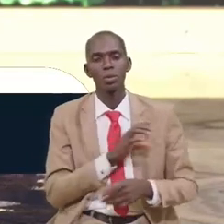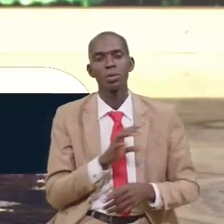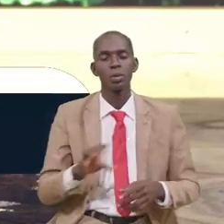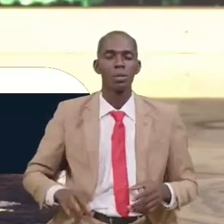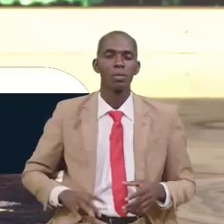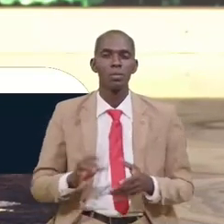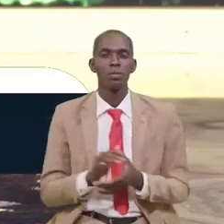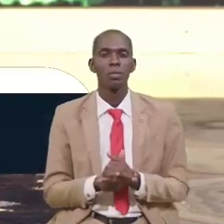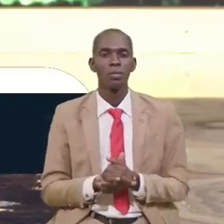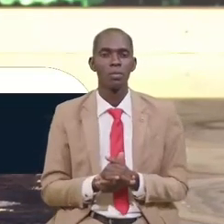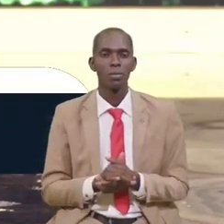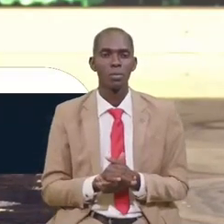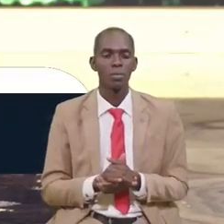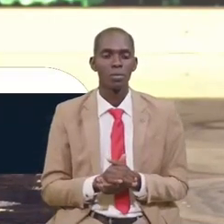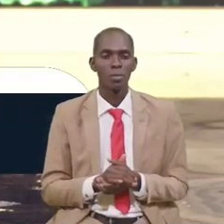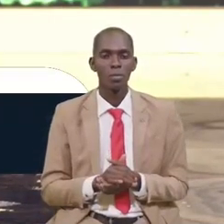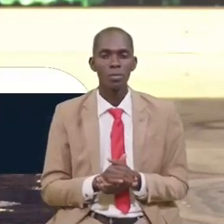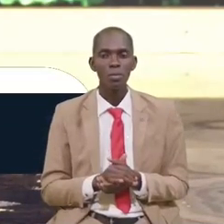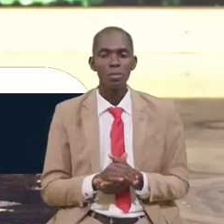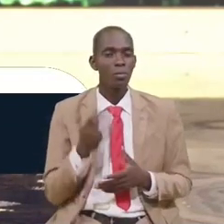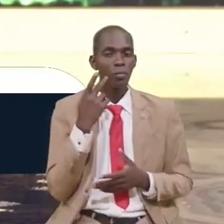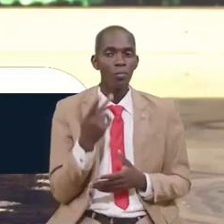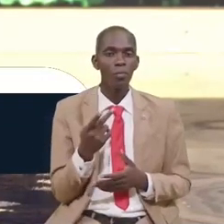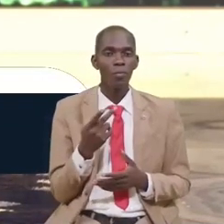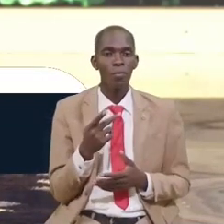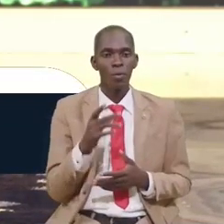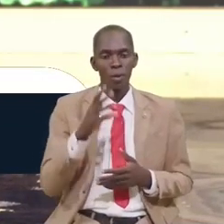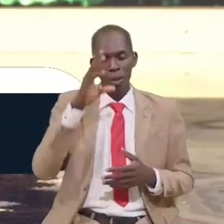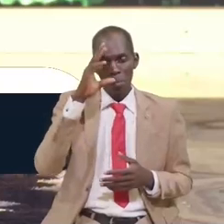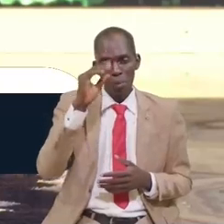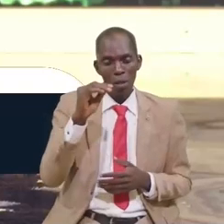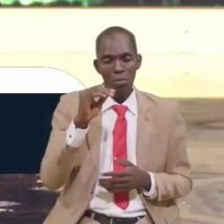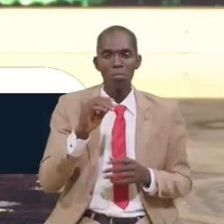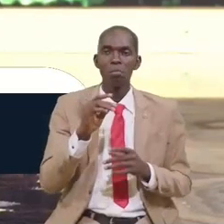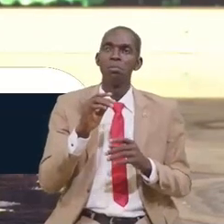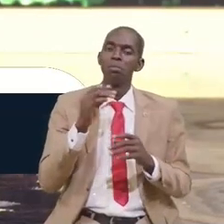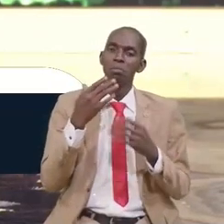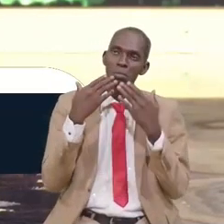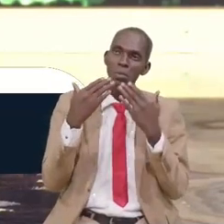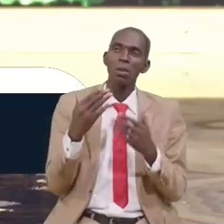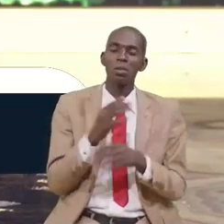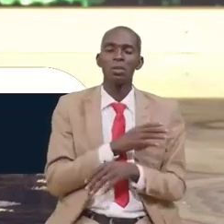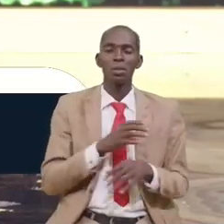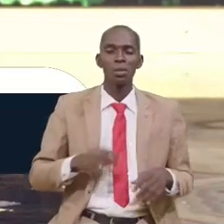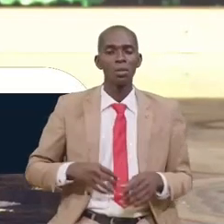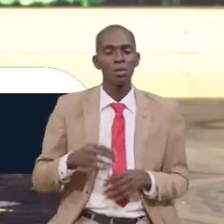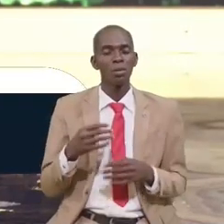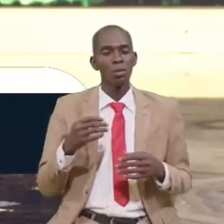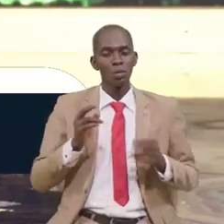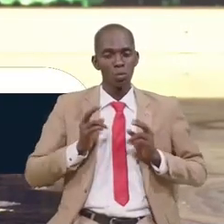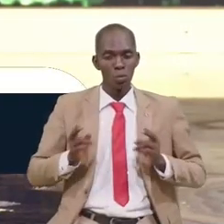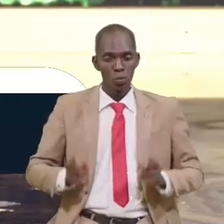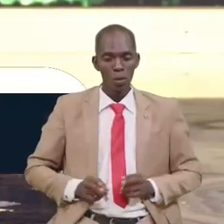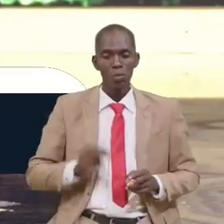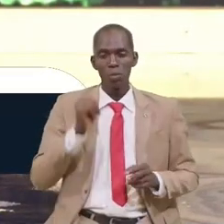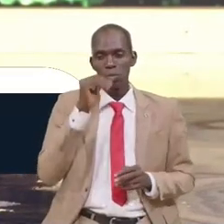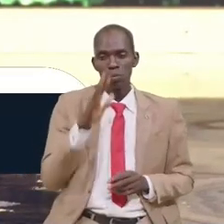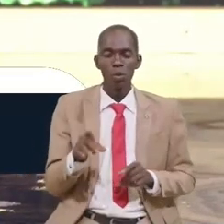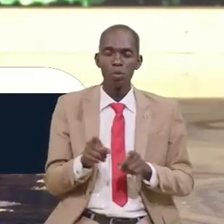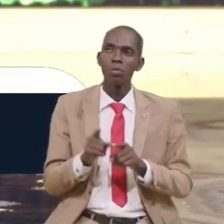auprès de Christ. Et les hommes l'ont servi, les femmes l'ont servi, les anges aussi l'ont